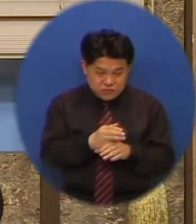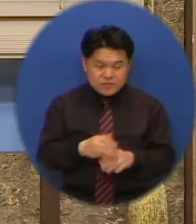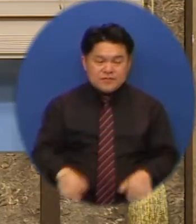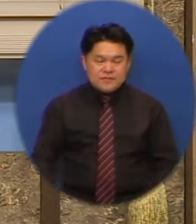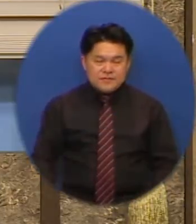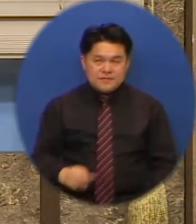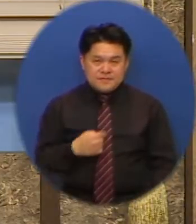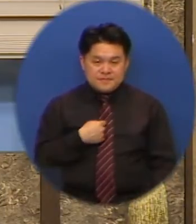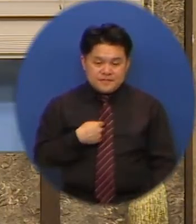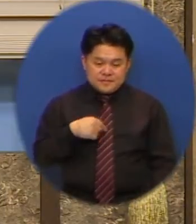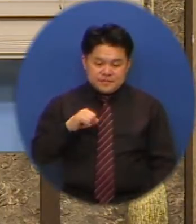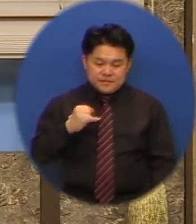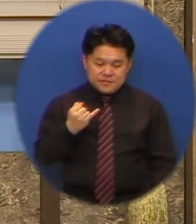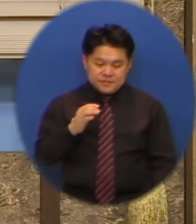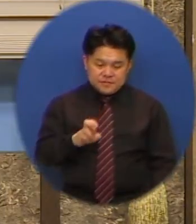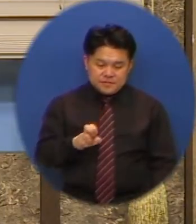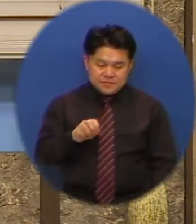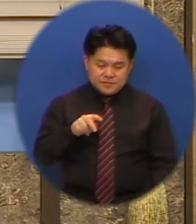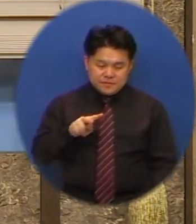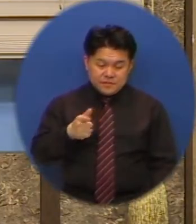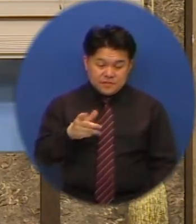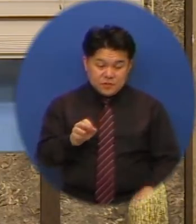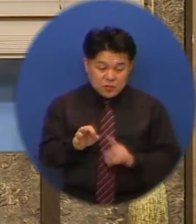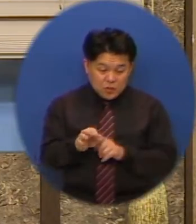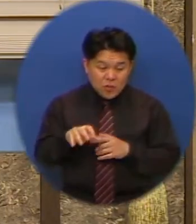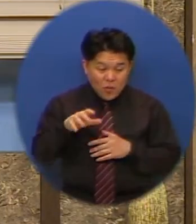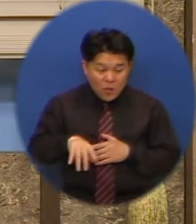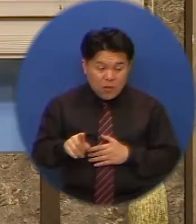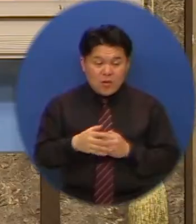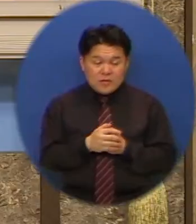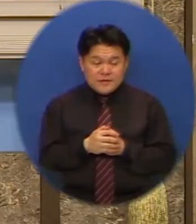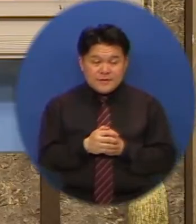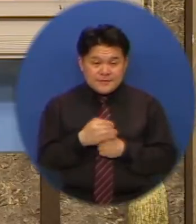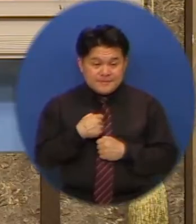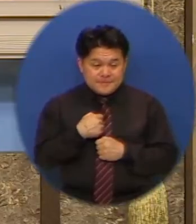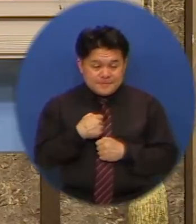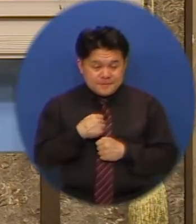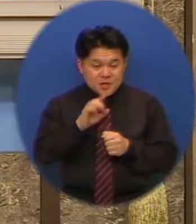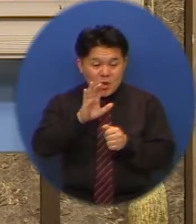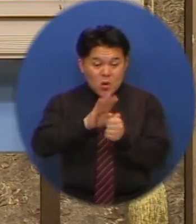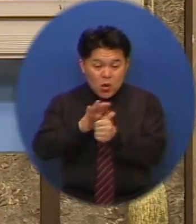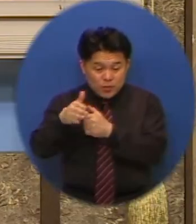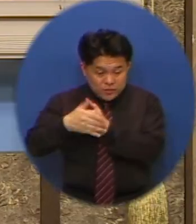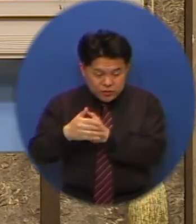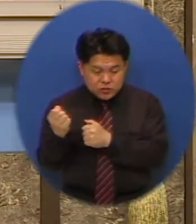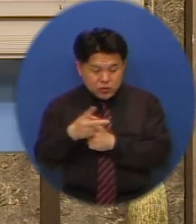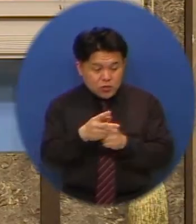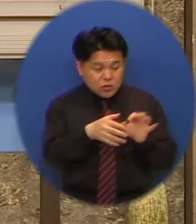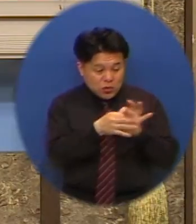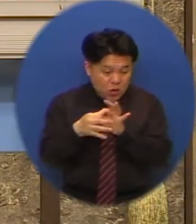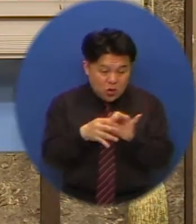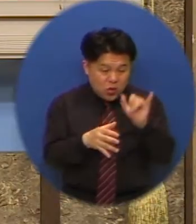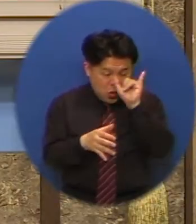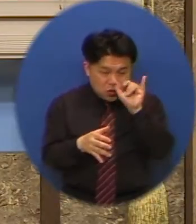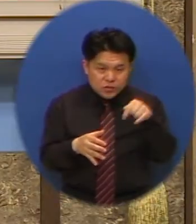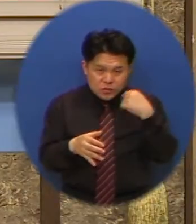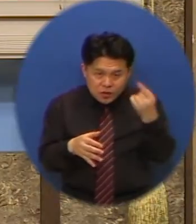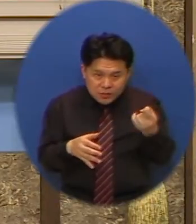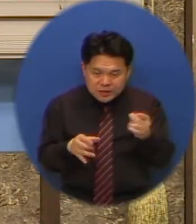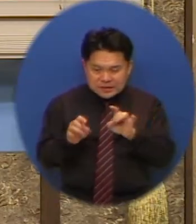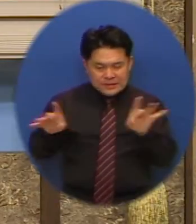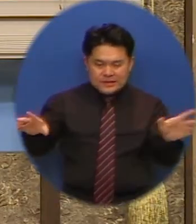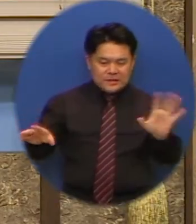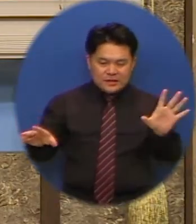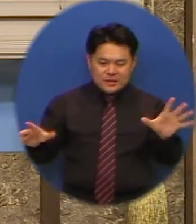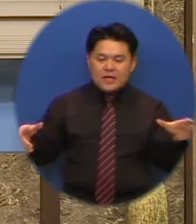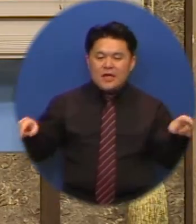이제 읍면동 그래서 제가 이제 협의하고 협의체가 연결이 되면은 이게 이제 따로따로 이제 활동을 하지 않고 연결해서 활동을 하는 거죠.